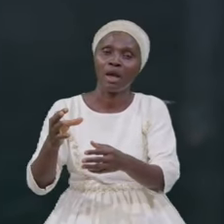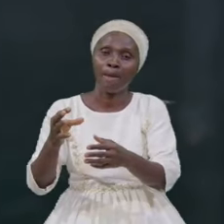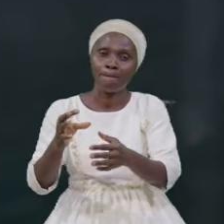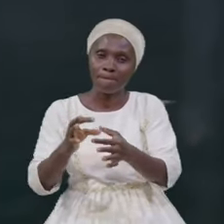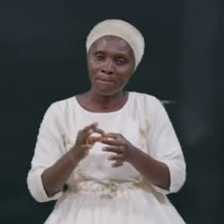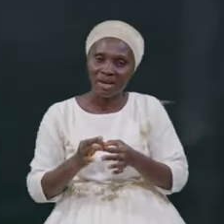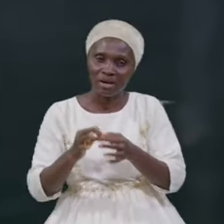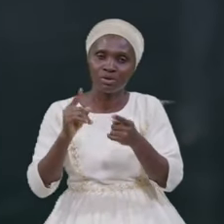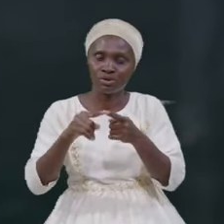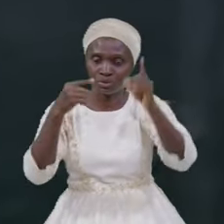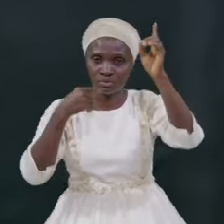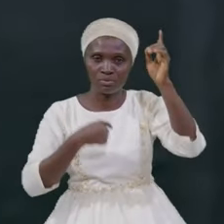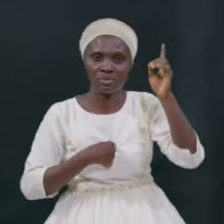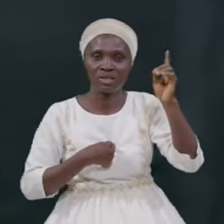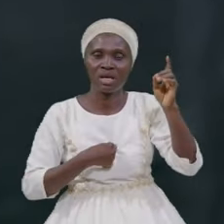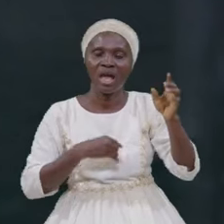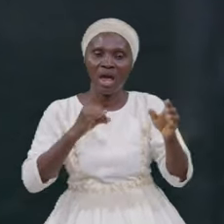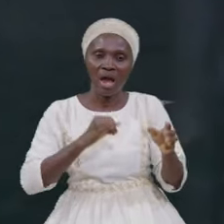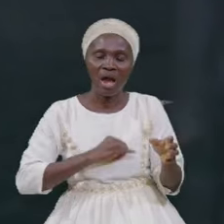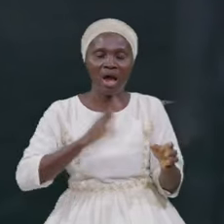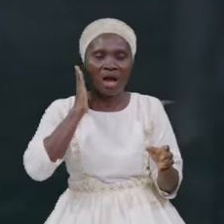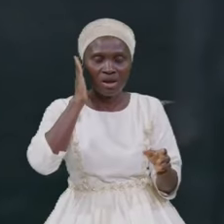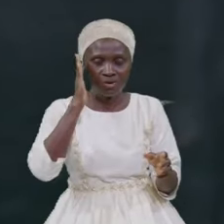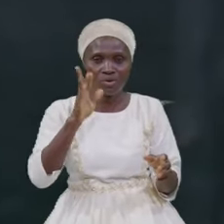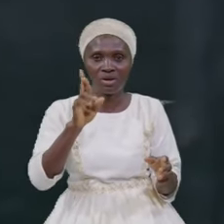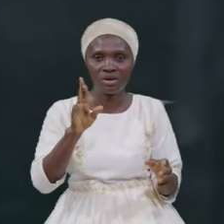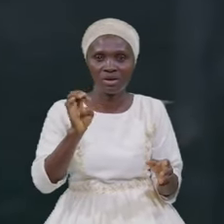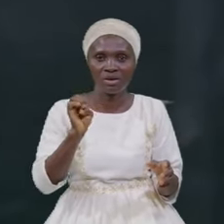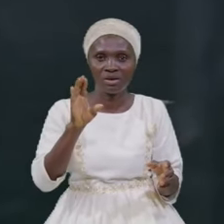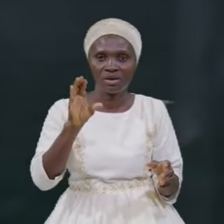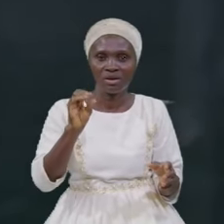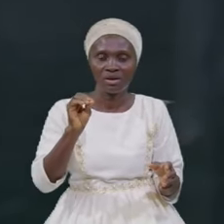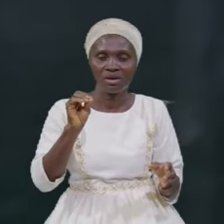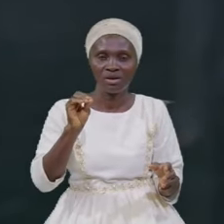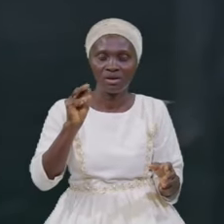le Seigneur jugera son peuple.